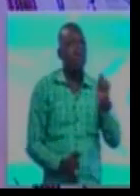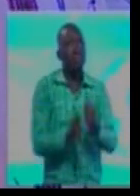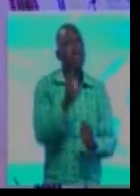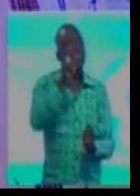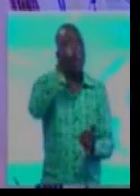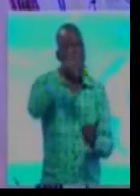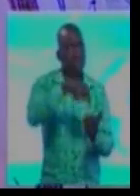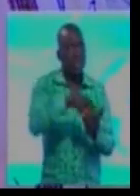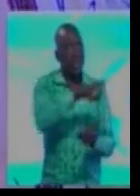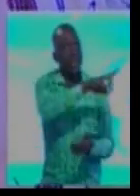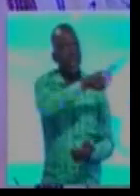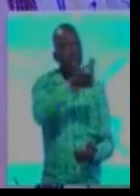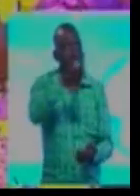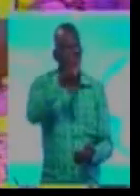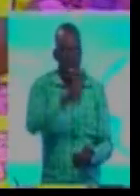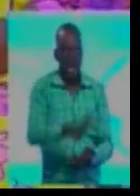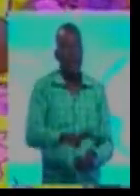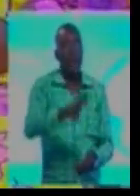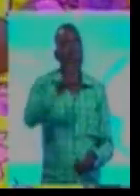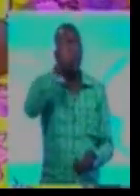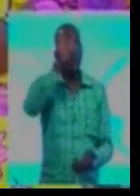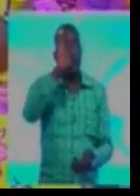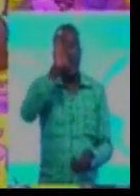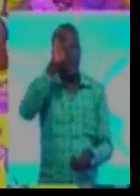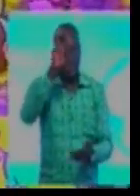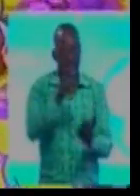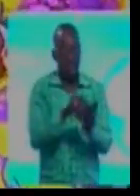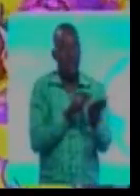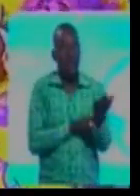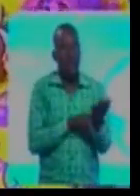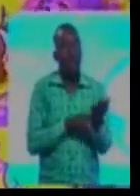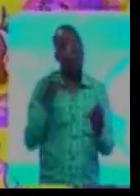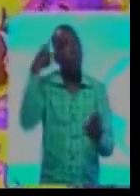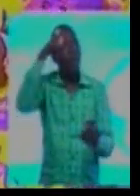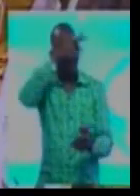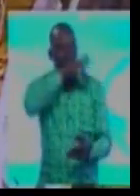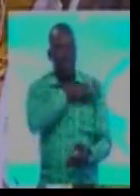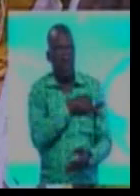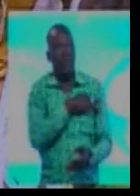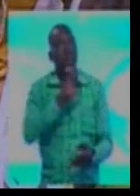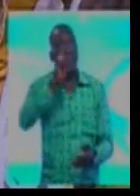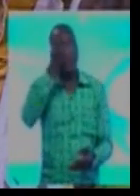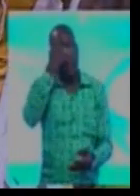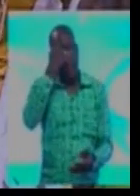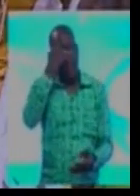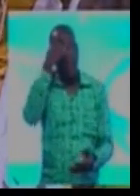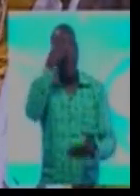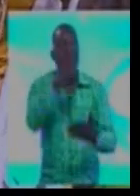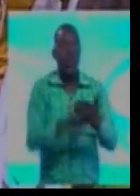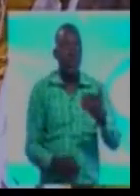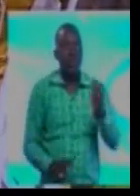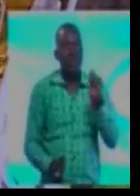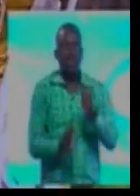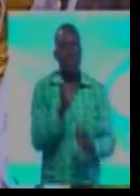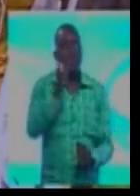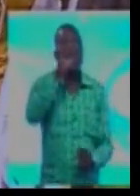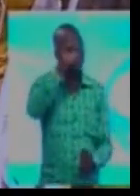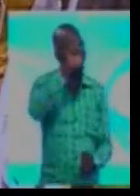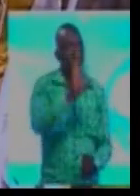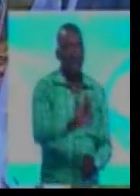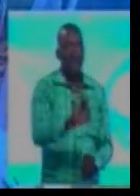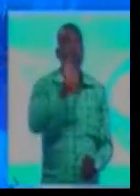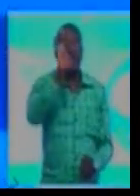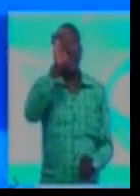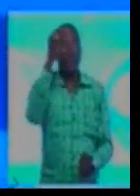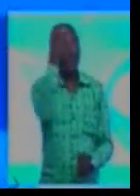1 649 milliards de francs CFA au profit du budget de l'État, soit un taux de recouvrement de plus de